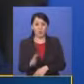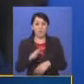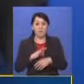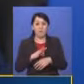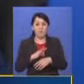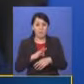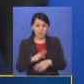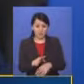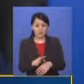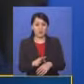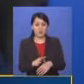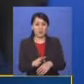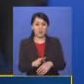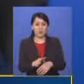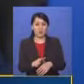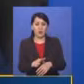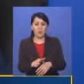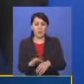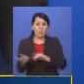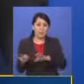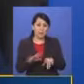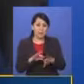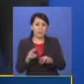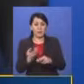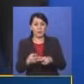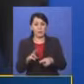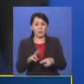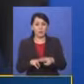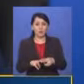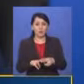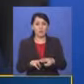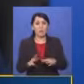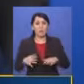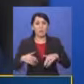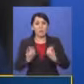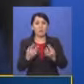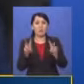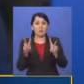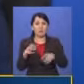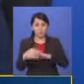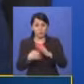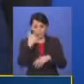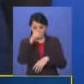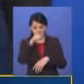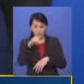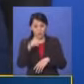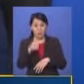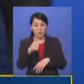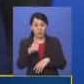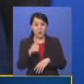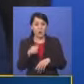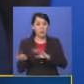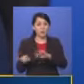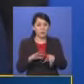проходить различные мероприятия, не утренники, именно мероприятия, которые посвящены теме Нового года. Эти мероприятия